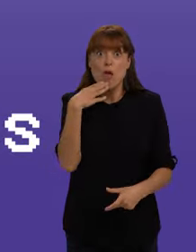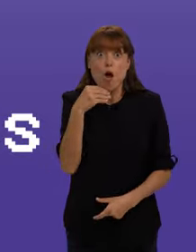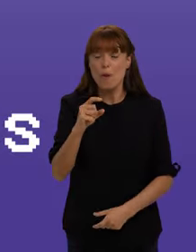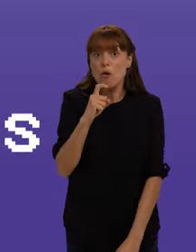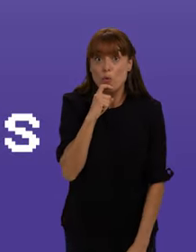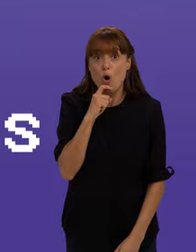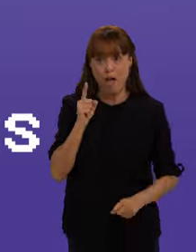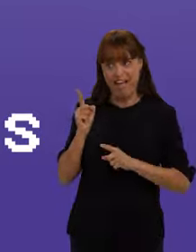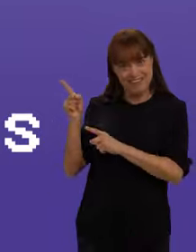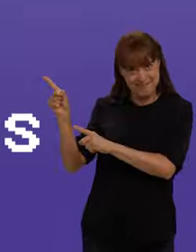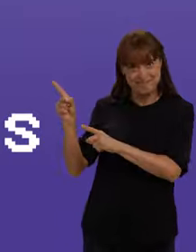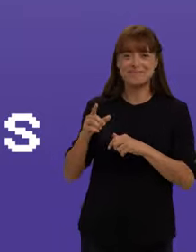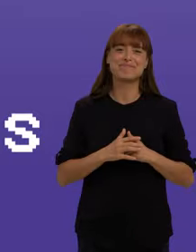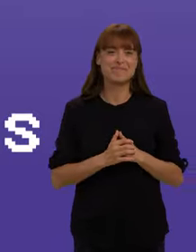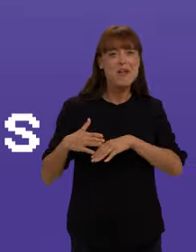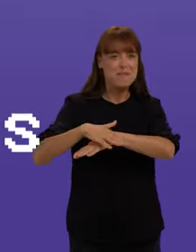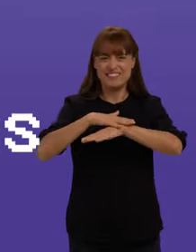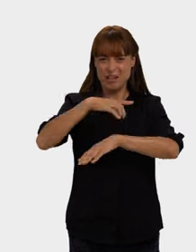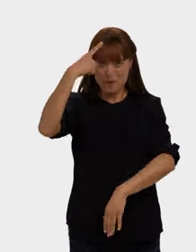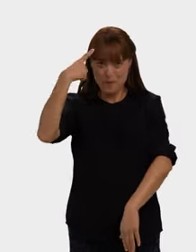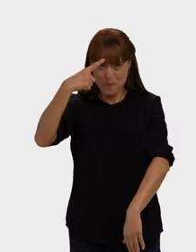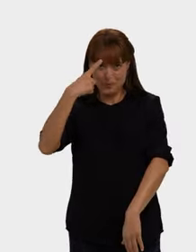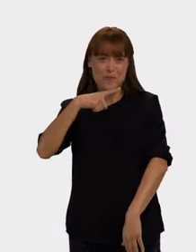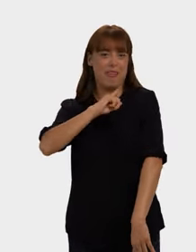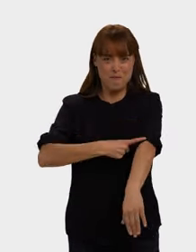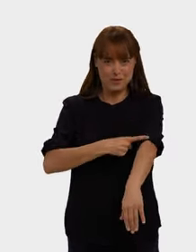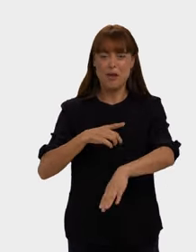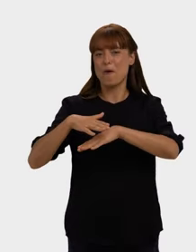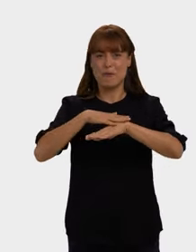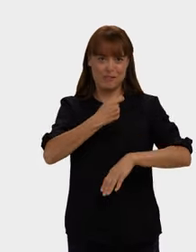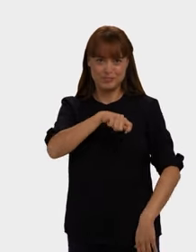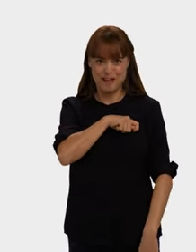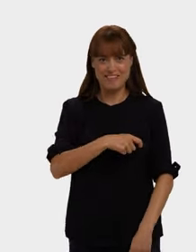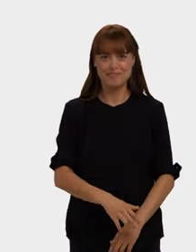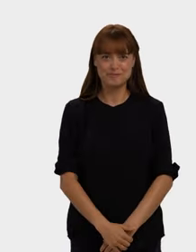Bo Cultura a boculturajove.gov.es. Ministeri de Cultura i Esports. Govern d'Espanya.